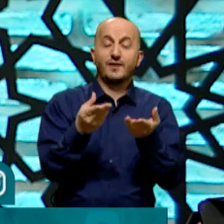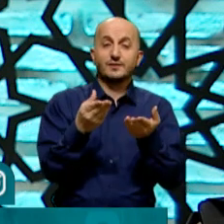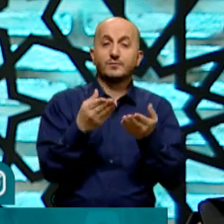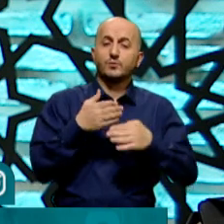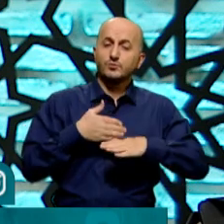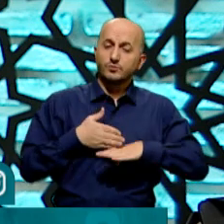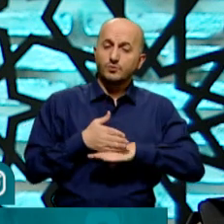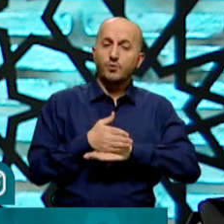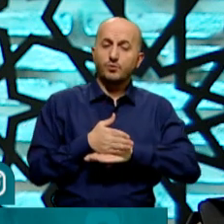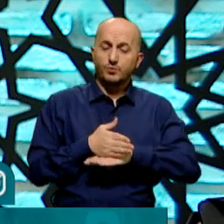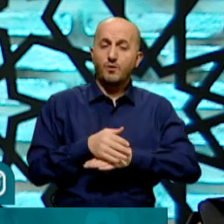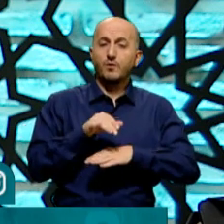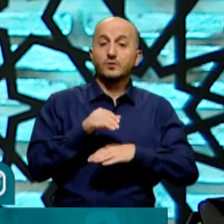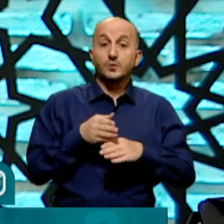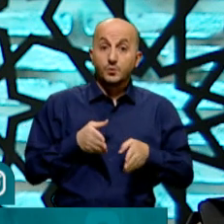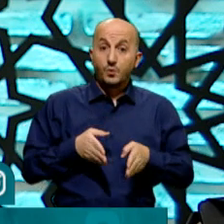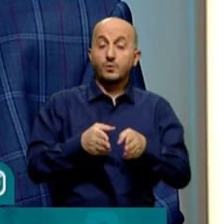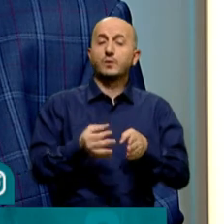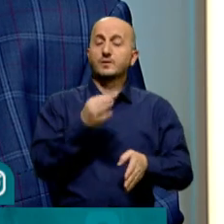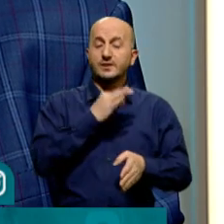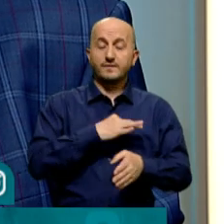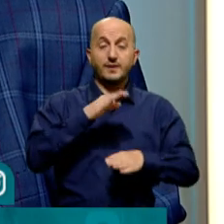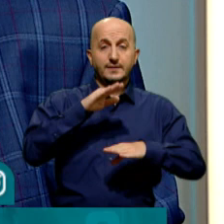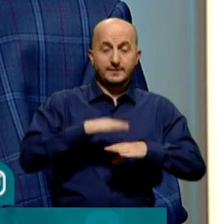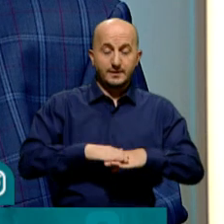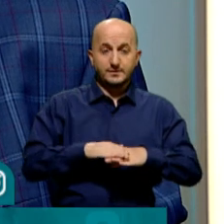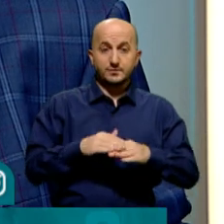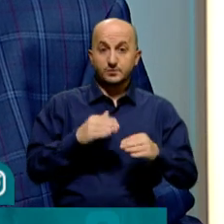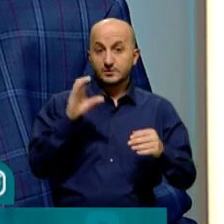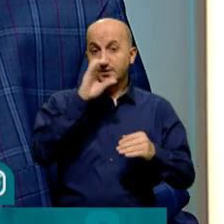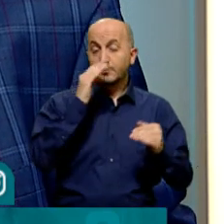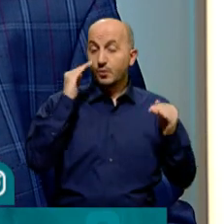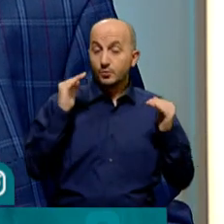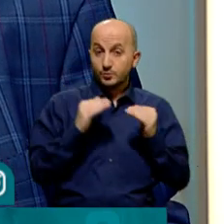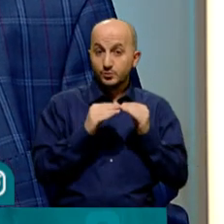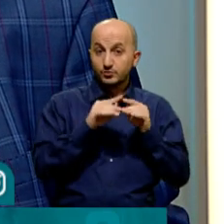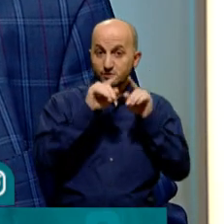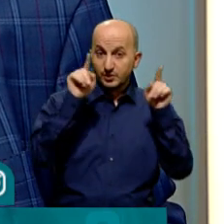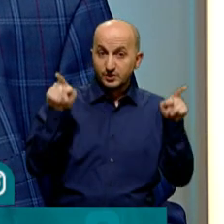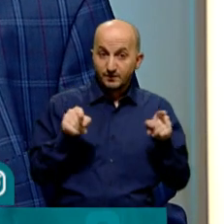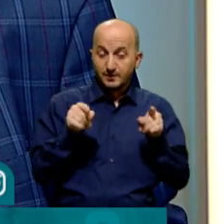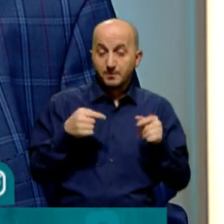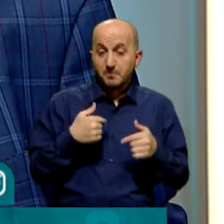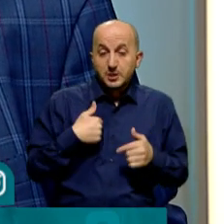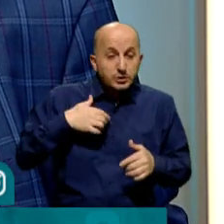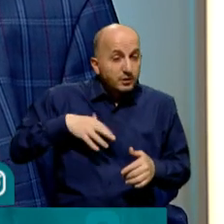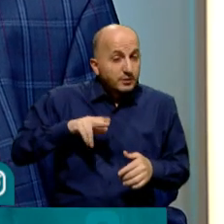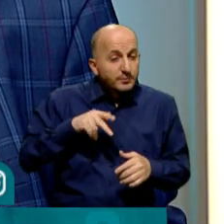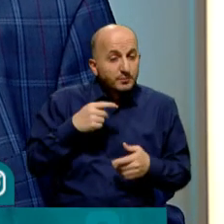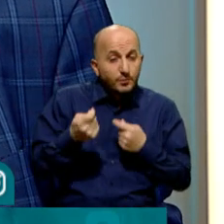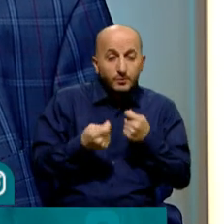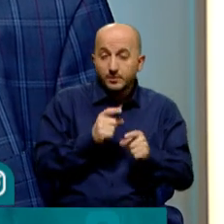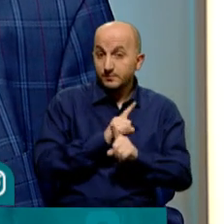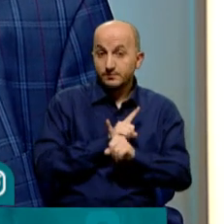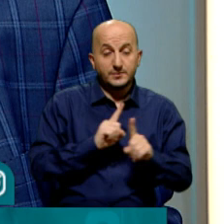daireler içerisinde istifade edersiniz. Meşru daireler içerisinde. Yoksa bu benim emrim de nasıl olsa. Ben bunu istediğim